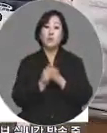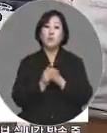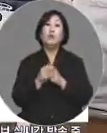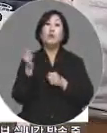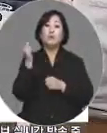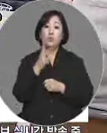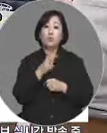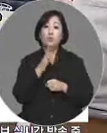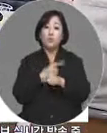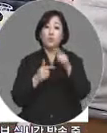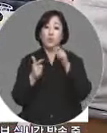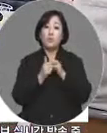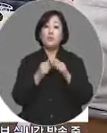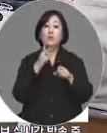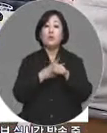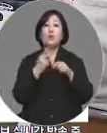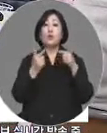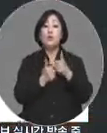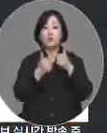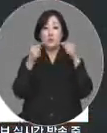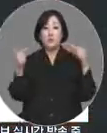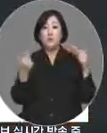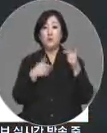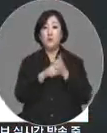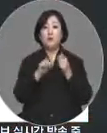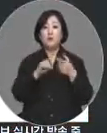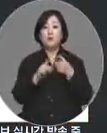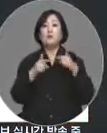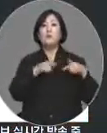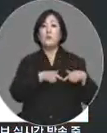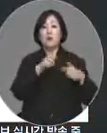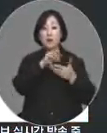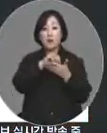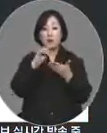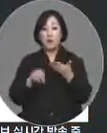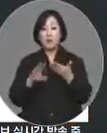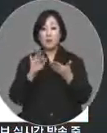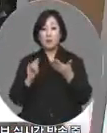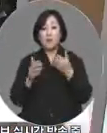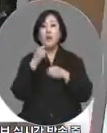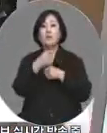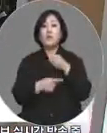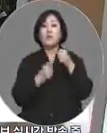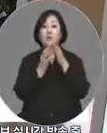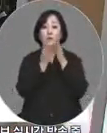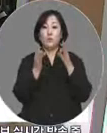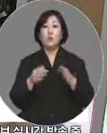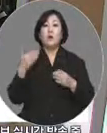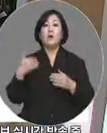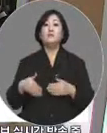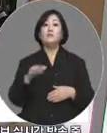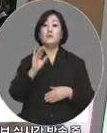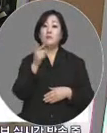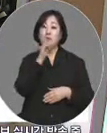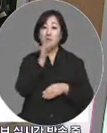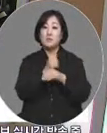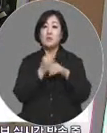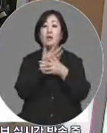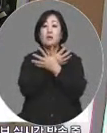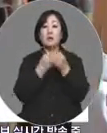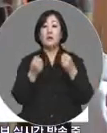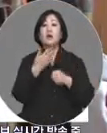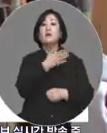더 많은 대체 교원 확보를 위해서 명예퇴직 교원은 퇴직 후 1년 미경과자라 하더라도